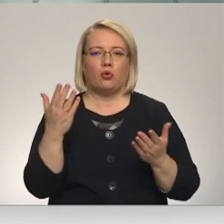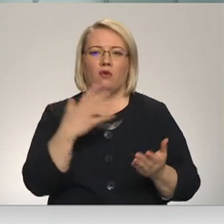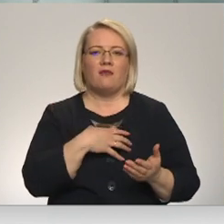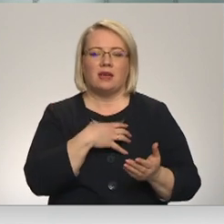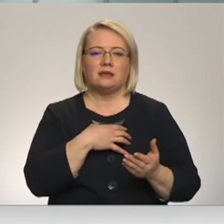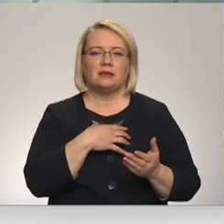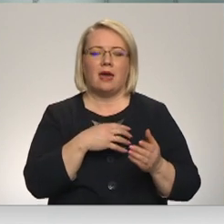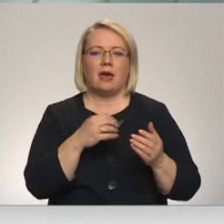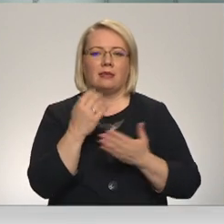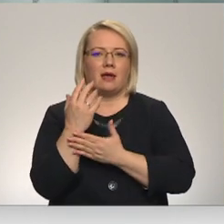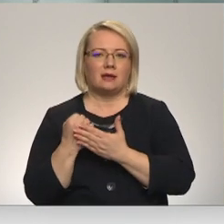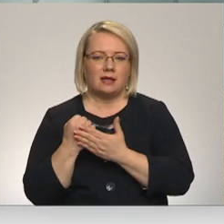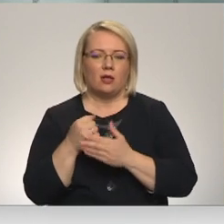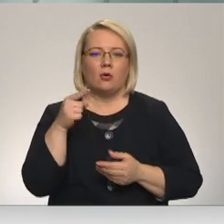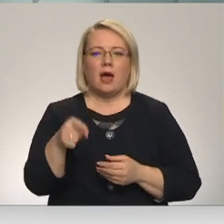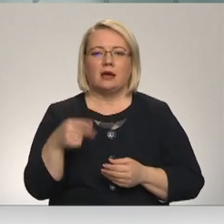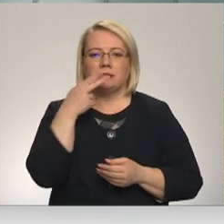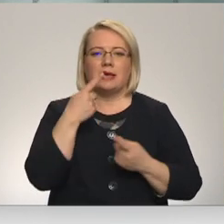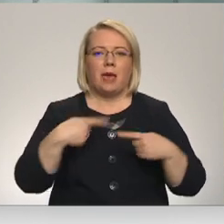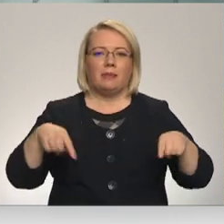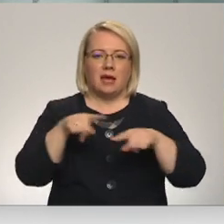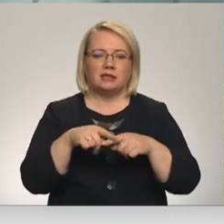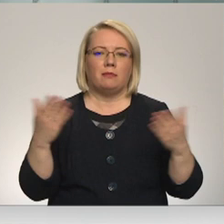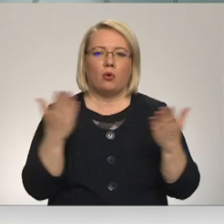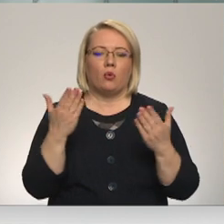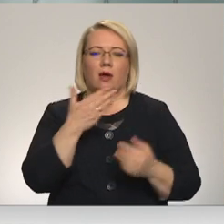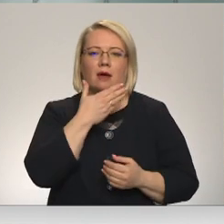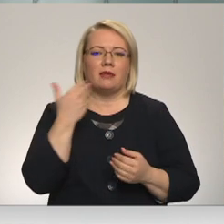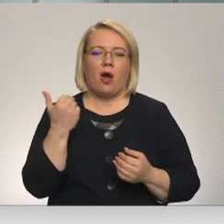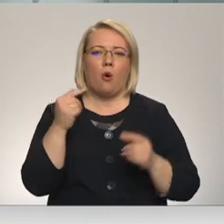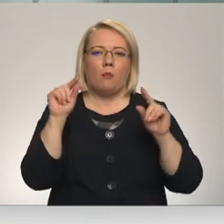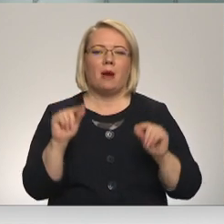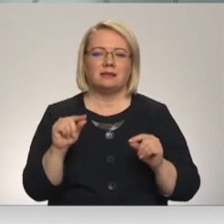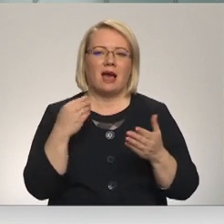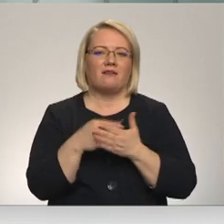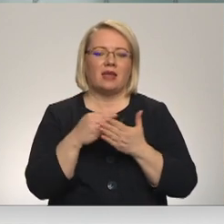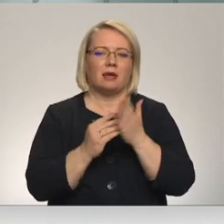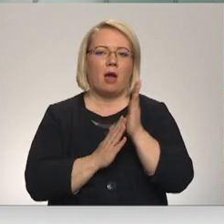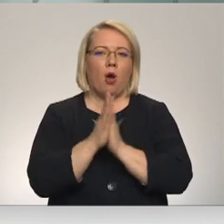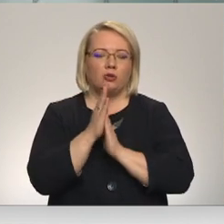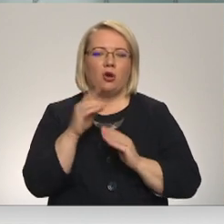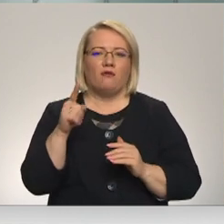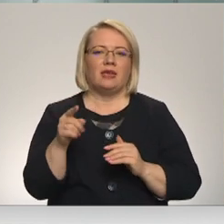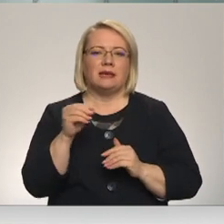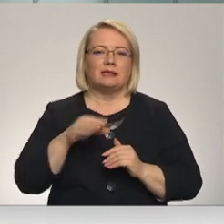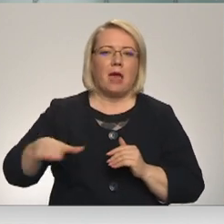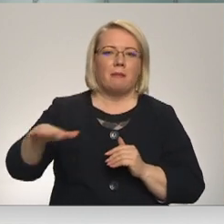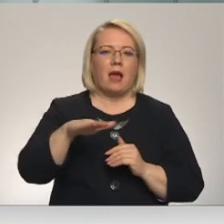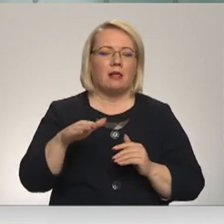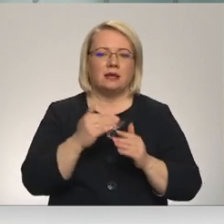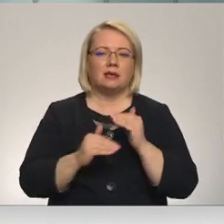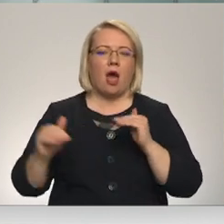atmatā, ja, un tām saimniecībām, kurām varbūt nav tādas mazāk vērtīgas augsnes, tad viņi dabūs, piemēram, Zemgales